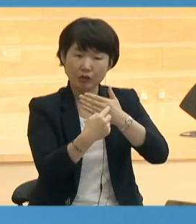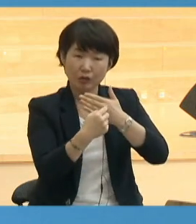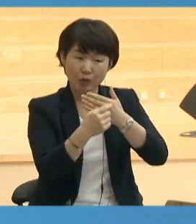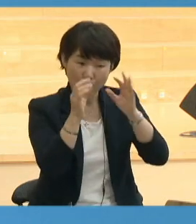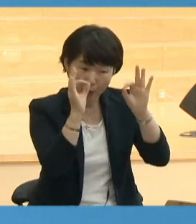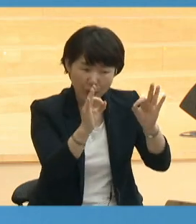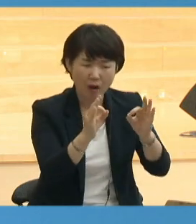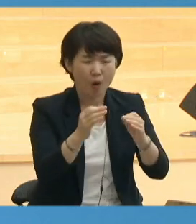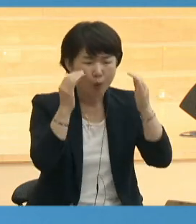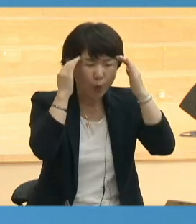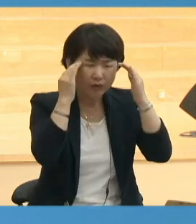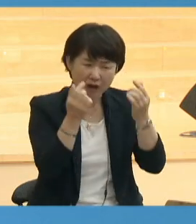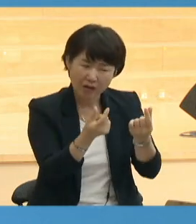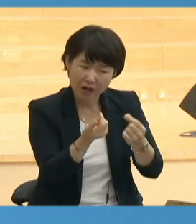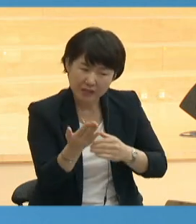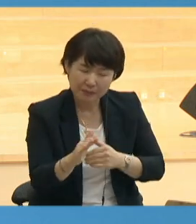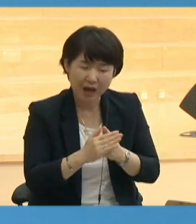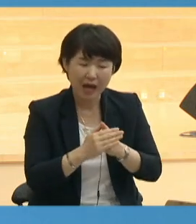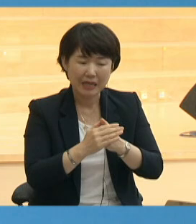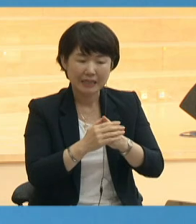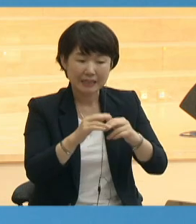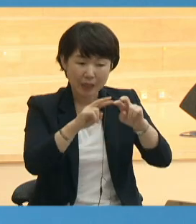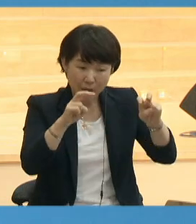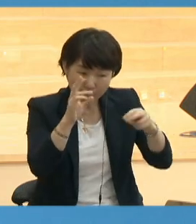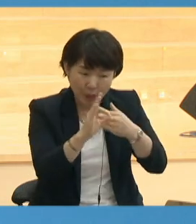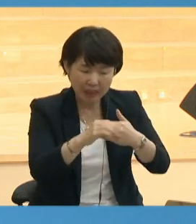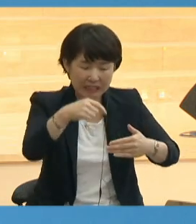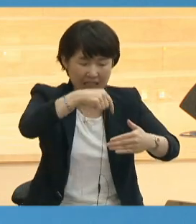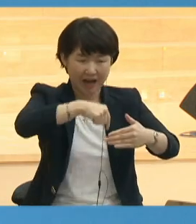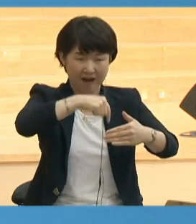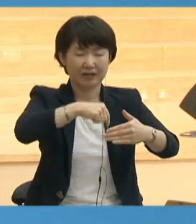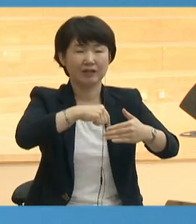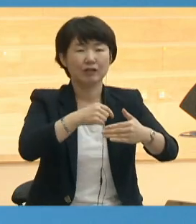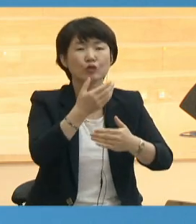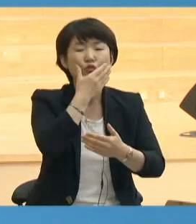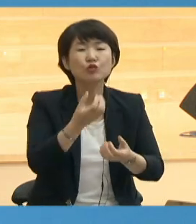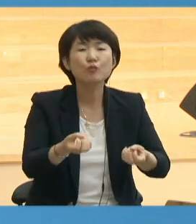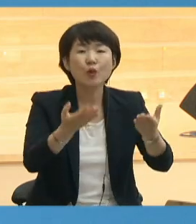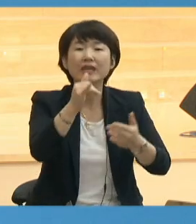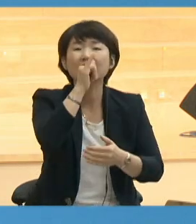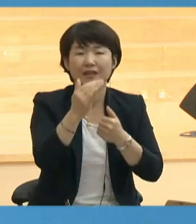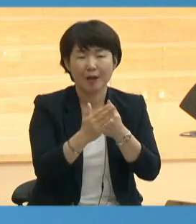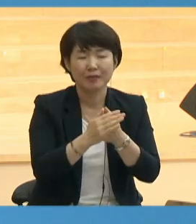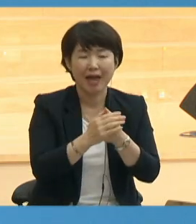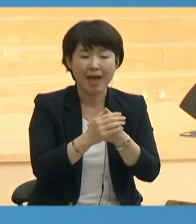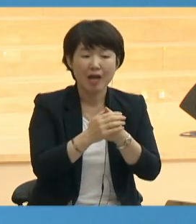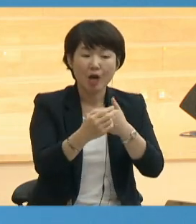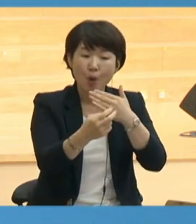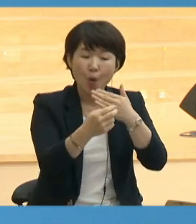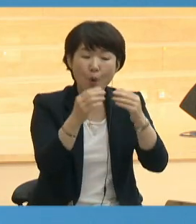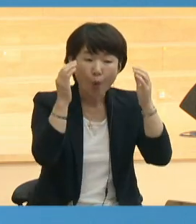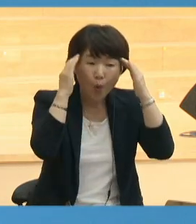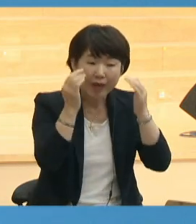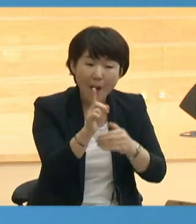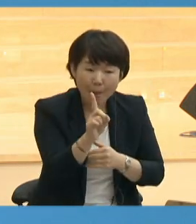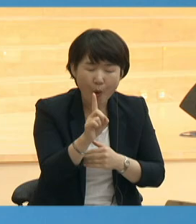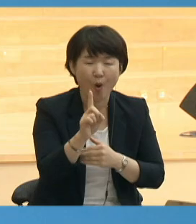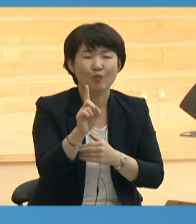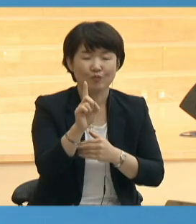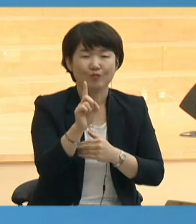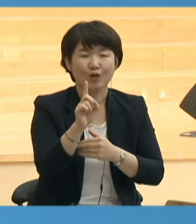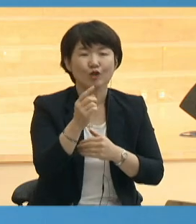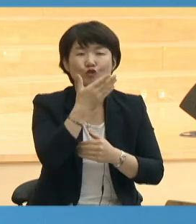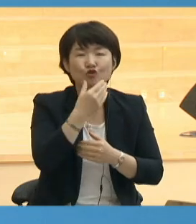같아 보입니다 많은 사실을 축복이 그 안에 들어있기 때문에 축복을 안고 기 때문에 변장 된 축복이다 라고